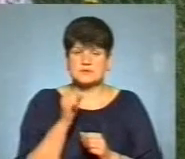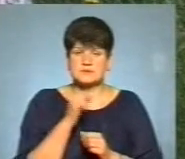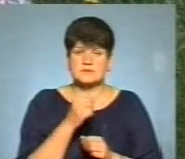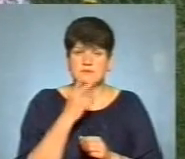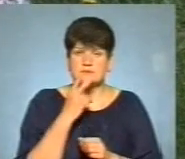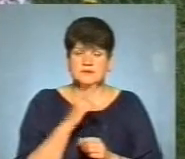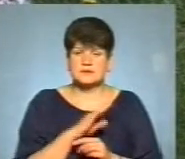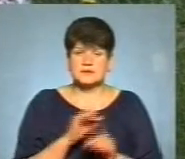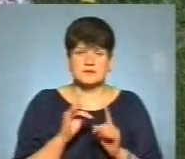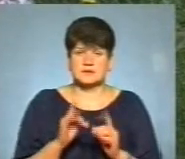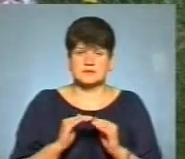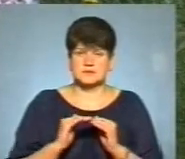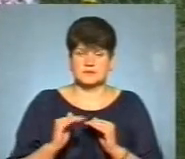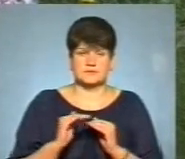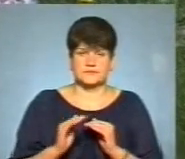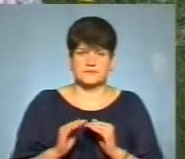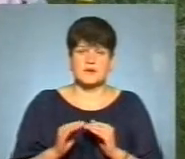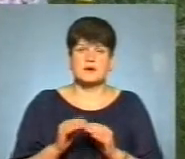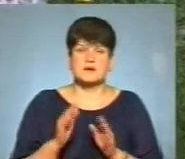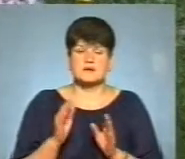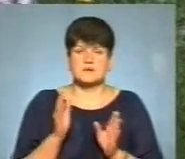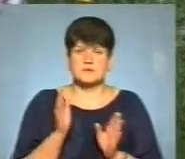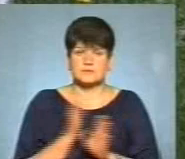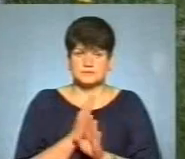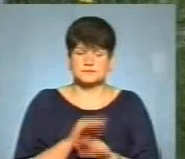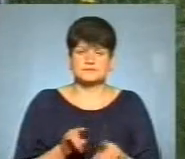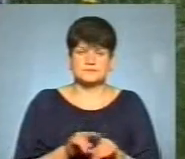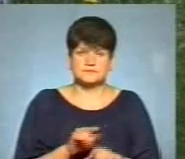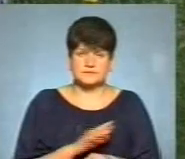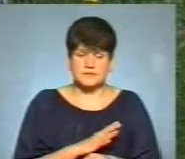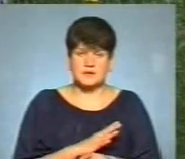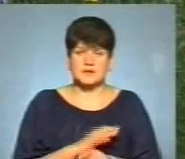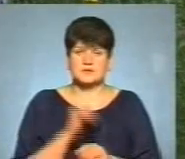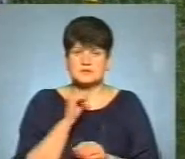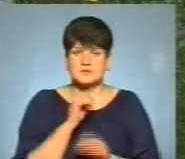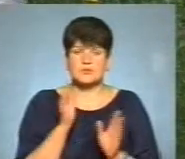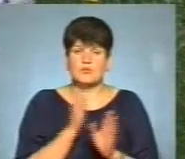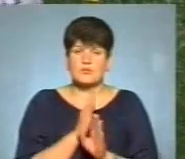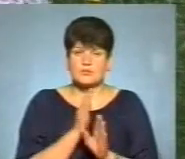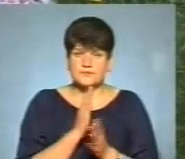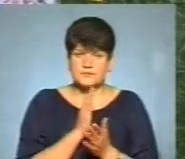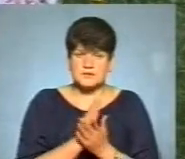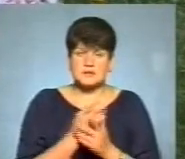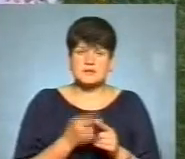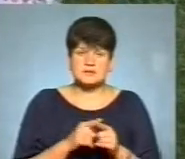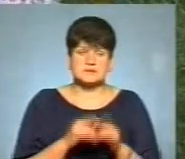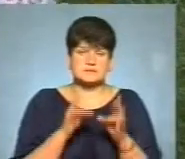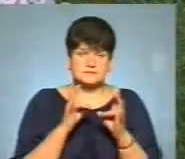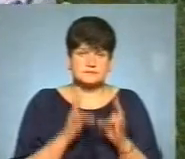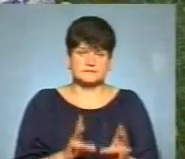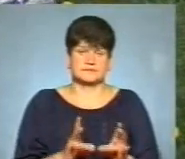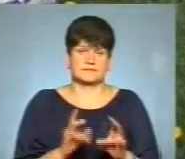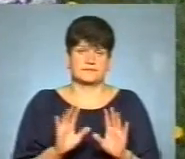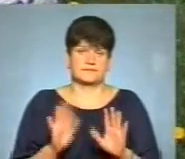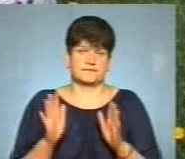спостерігалися не лише на поверхні ґрунту, а й у повітрі. Ось, а якщо вже заморозок у повітрі, це вже є стихійне метеорологічне